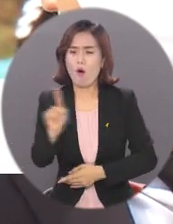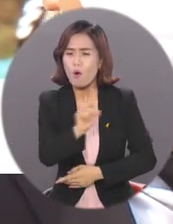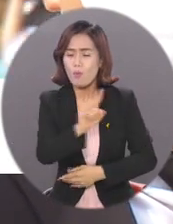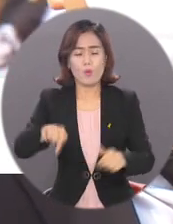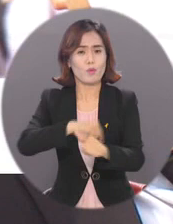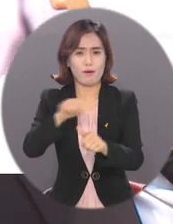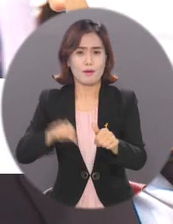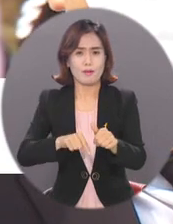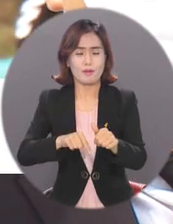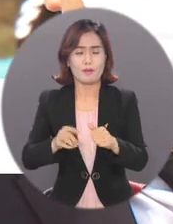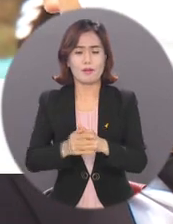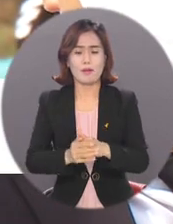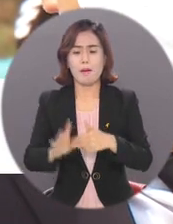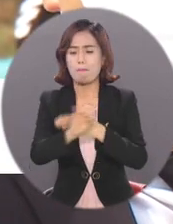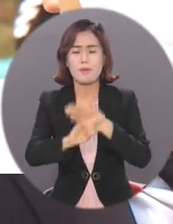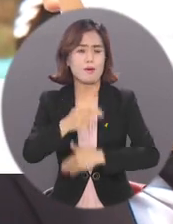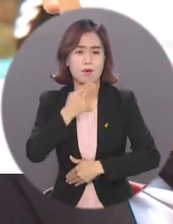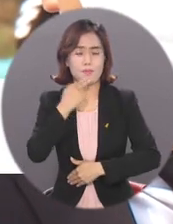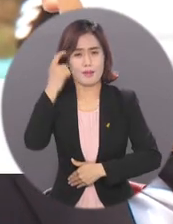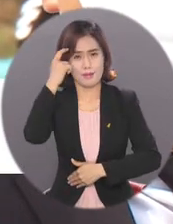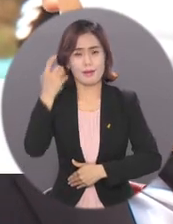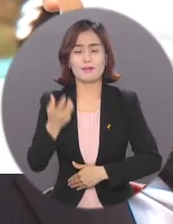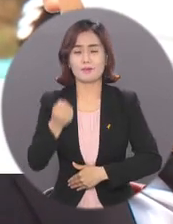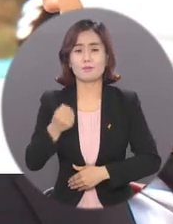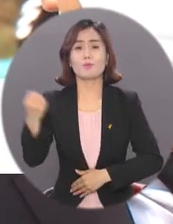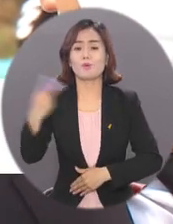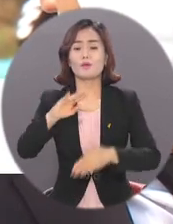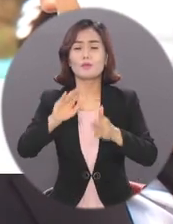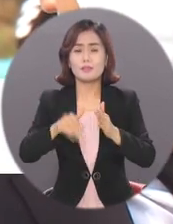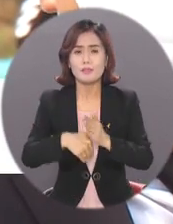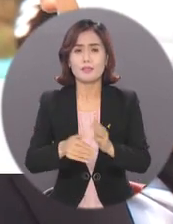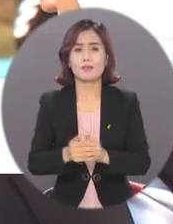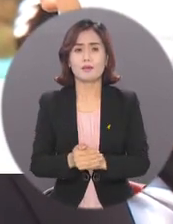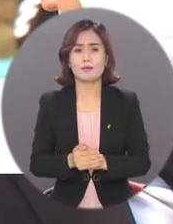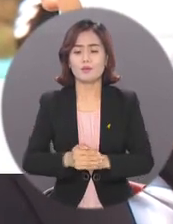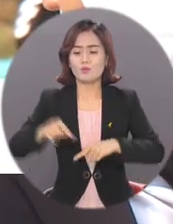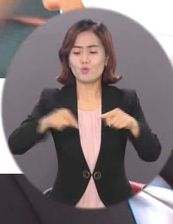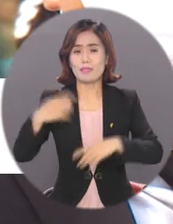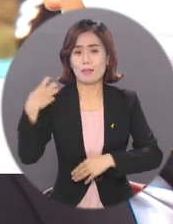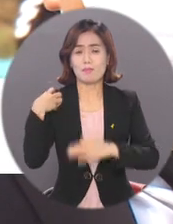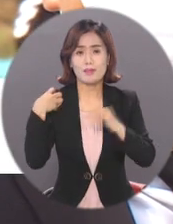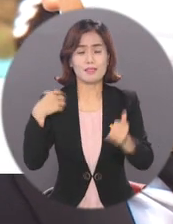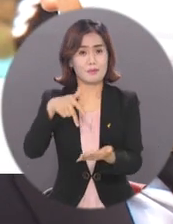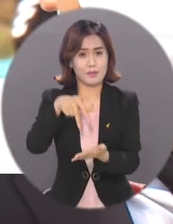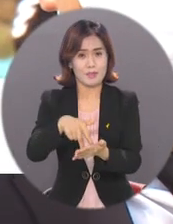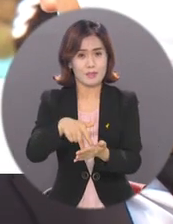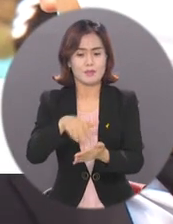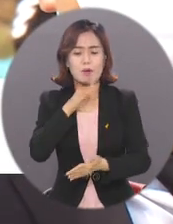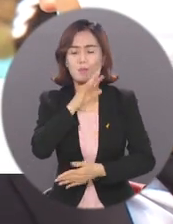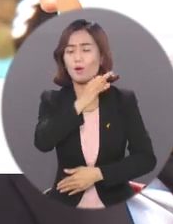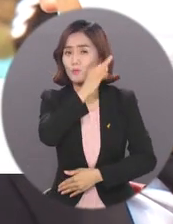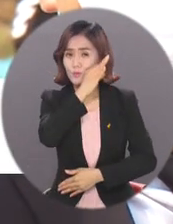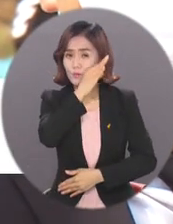말하기도 변명할 여지가 없다고 생각합니다. 또 그때 참가한 주의관으로서 진실하게